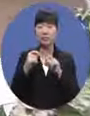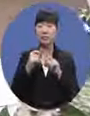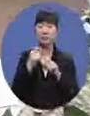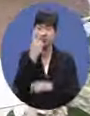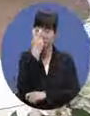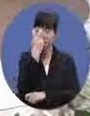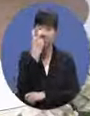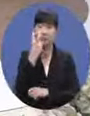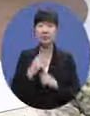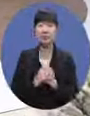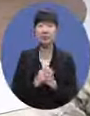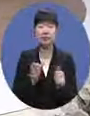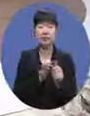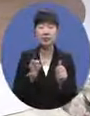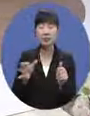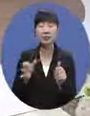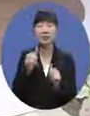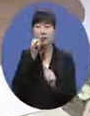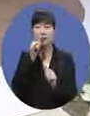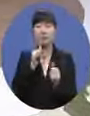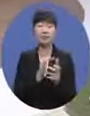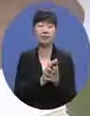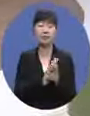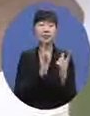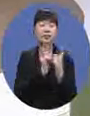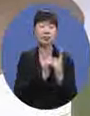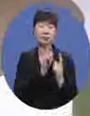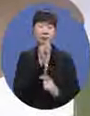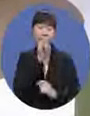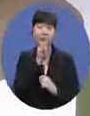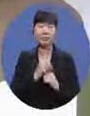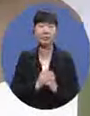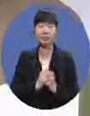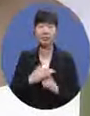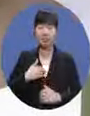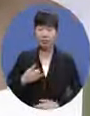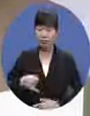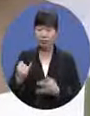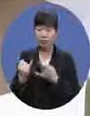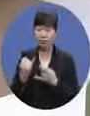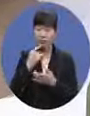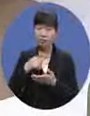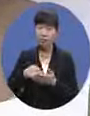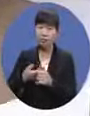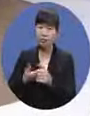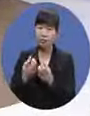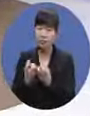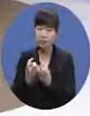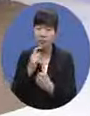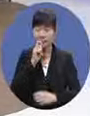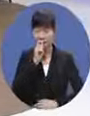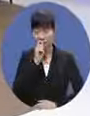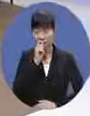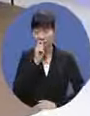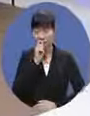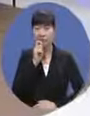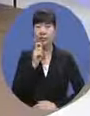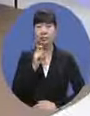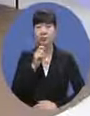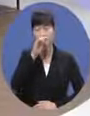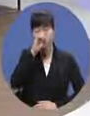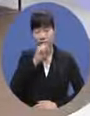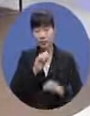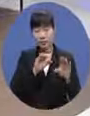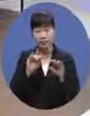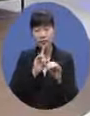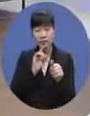섰다가 아이를 따돌림시킨 친구를 만나봤는데요. 우리 아이에게 피해가 갈까봐 아무 말도 하지 못하고 좋은